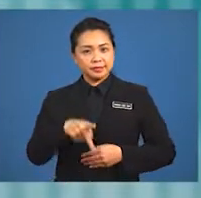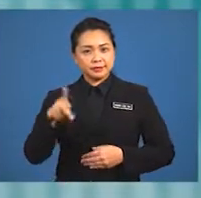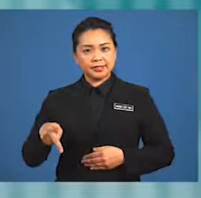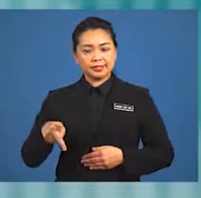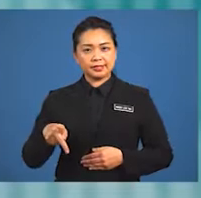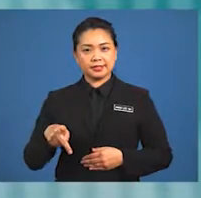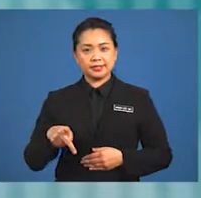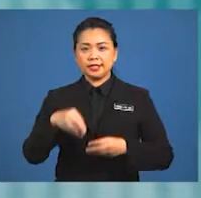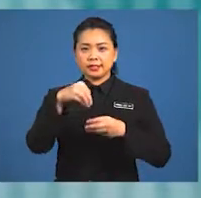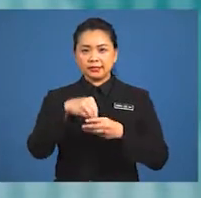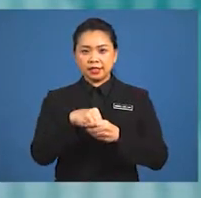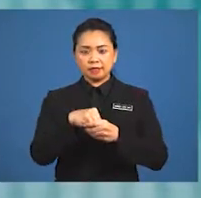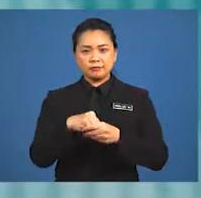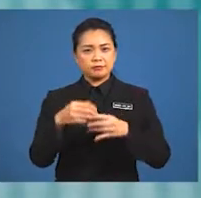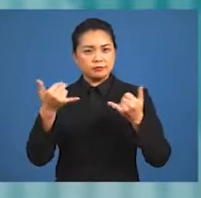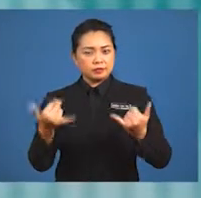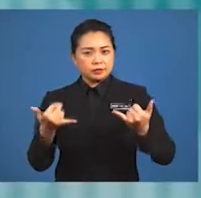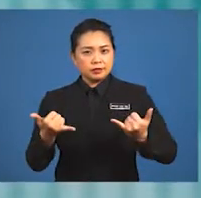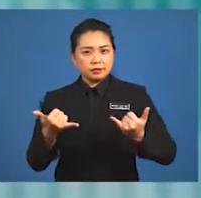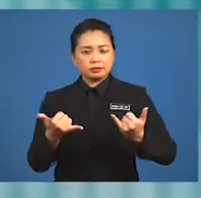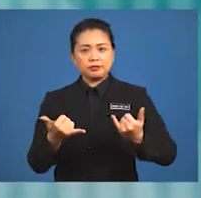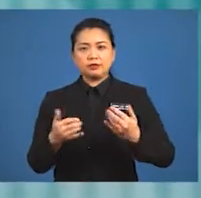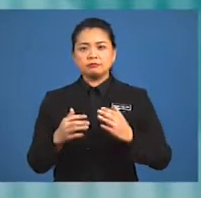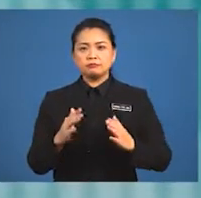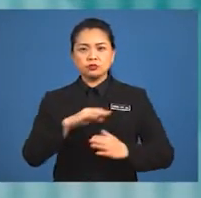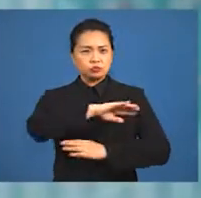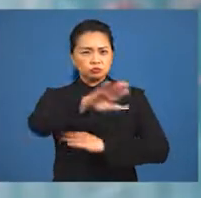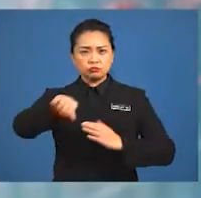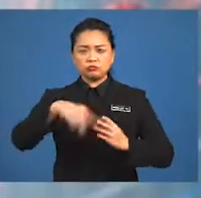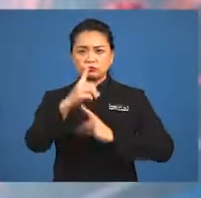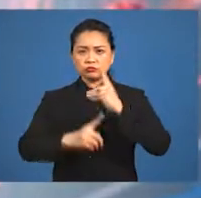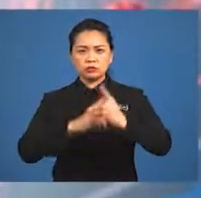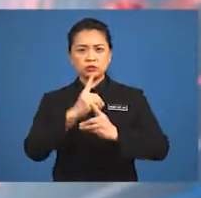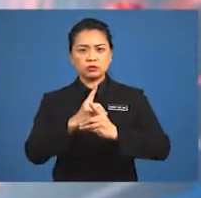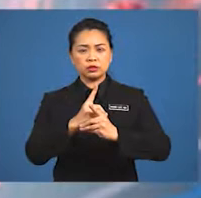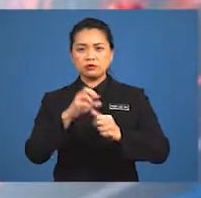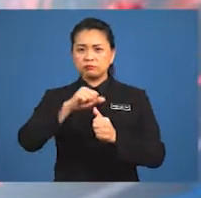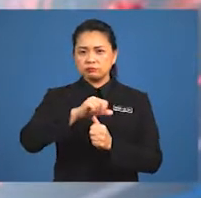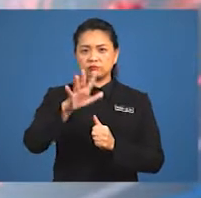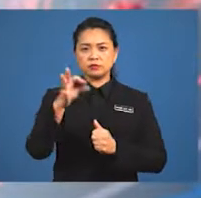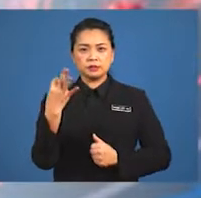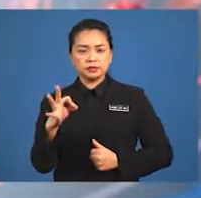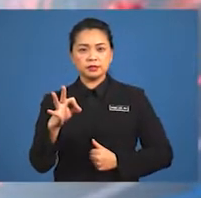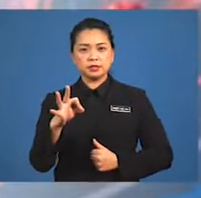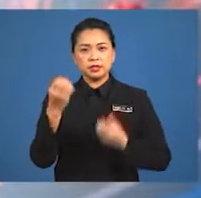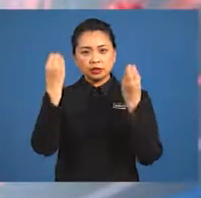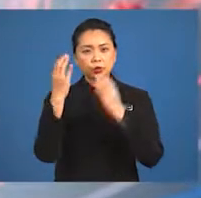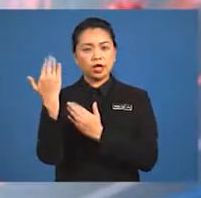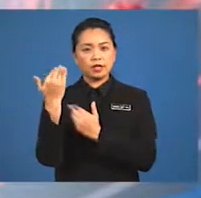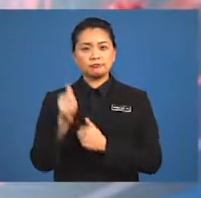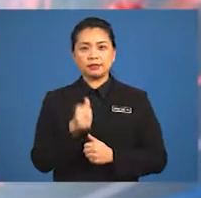Pelajar-pelajar, dalam keadaan seluruh dunia sedang dilanda pandemik COVID-19, saya berharap kamu